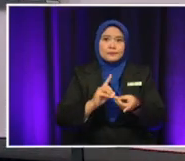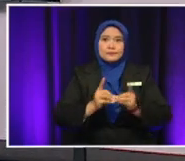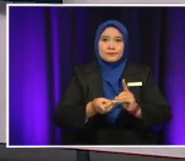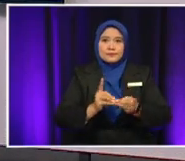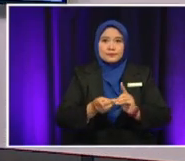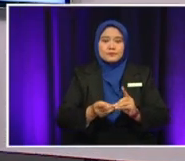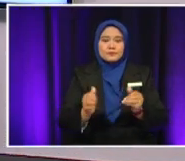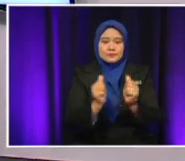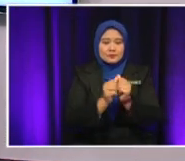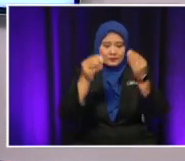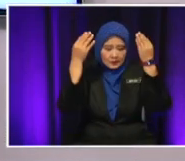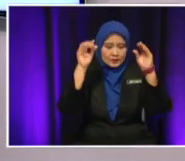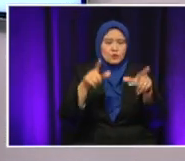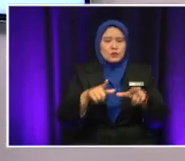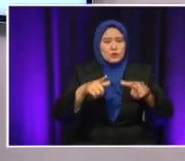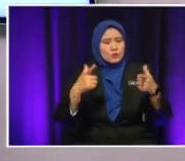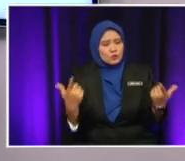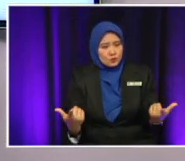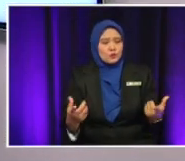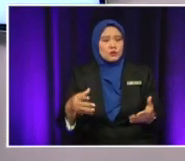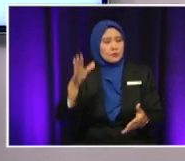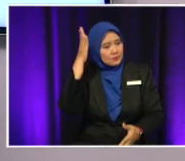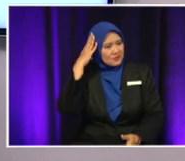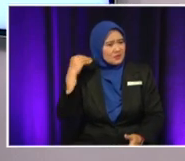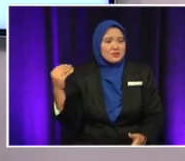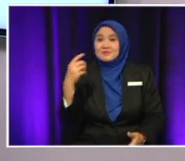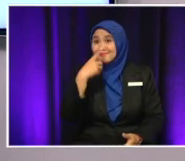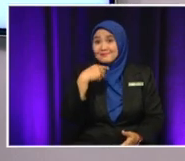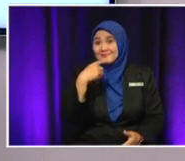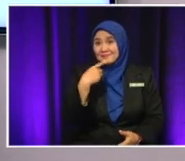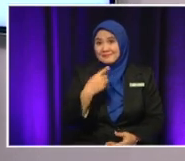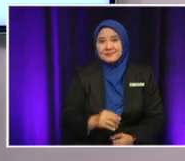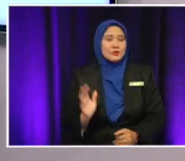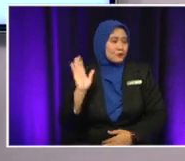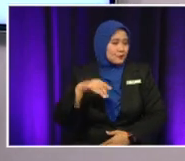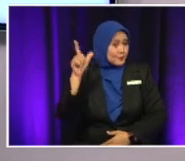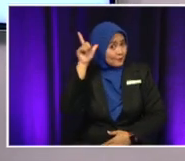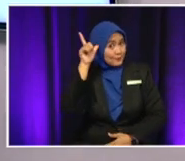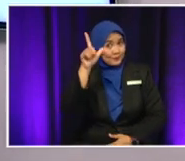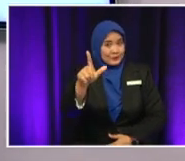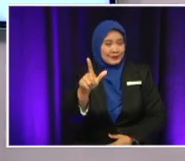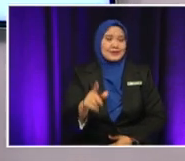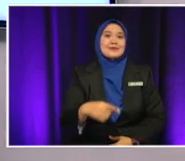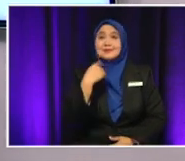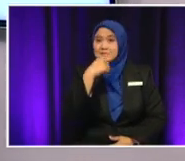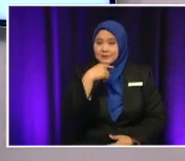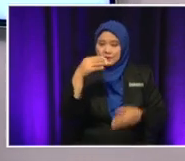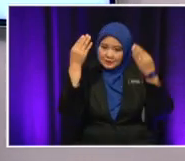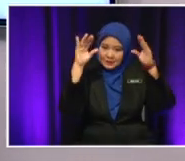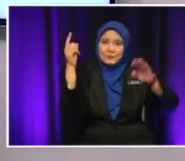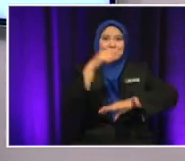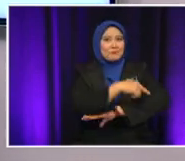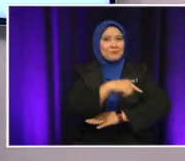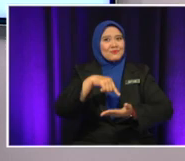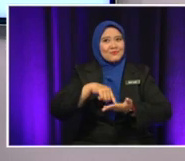cekgu yang cukup luas pengalamannya agak-agak siapo ya kita lihat profil Cikgu kita hari